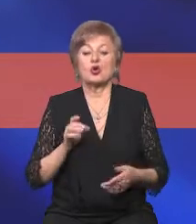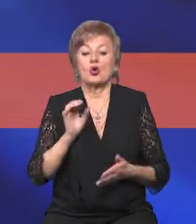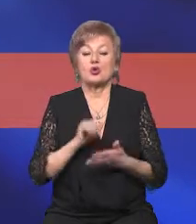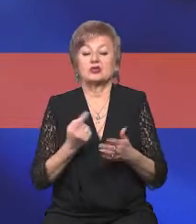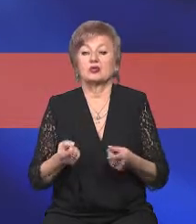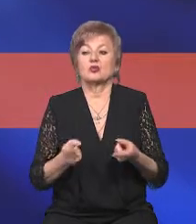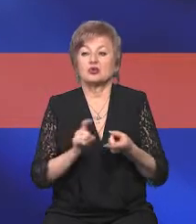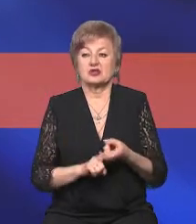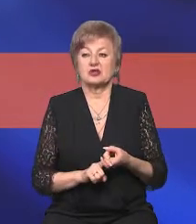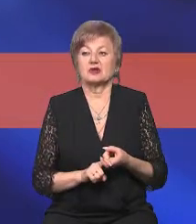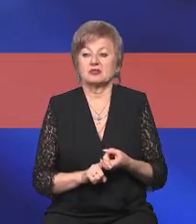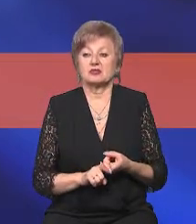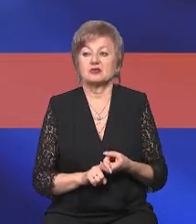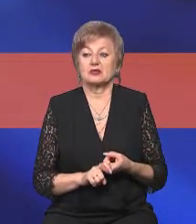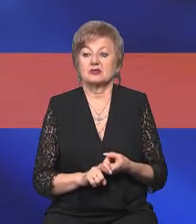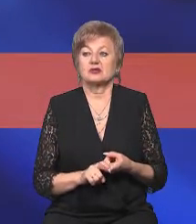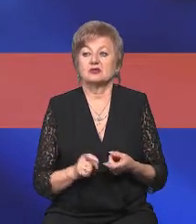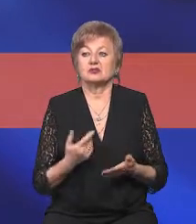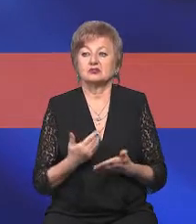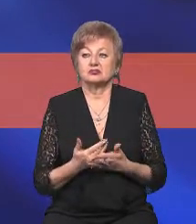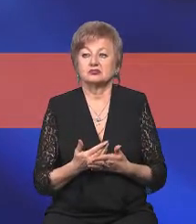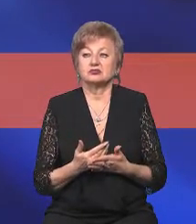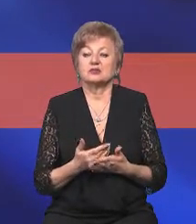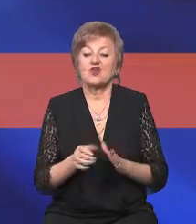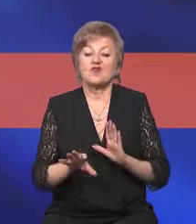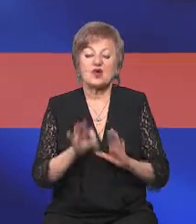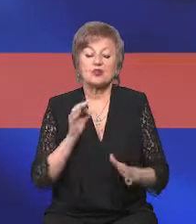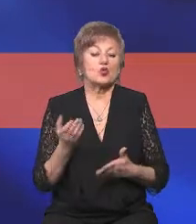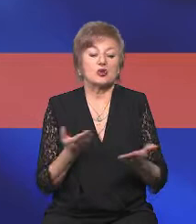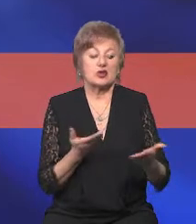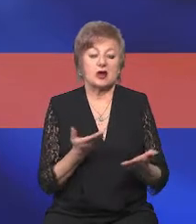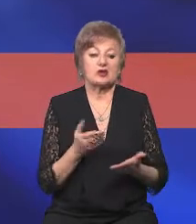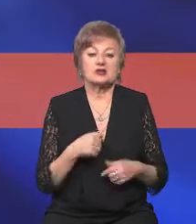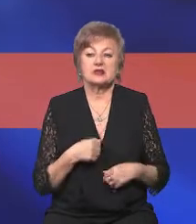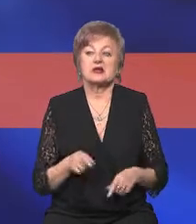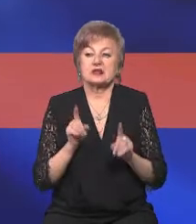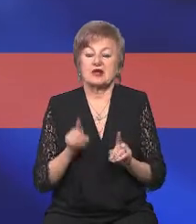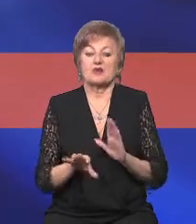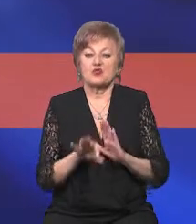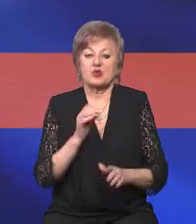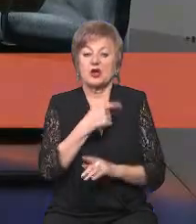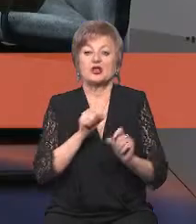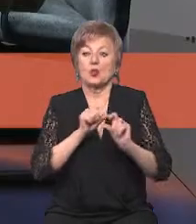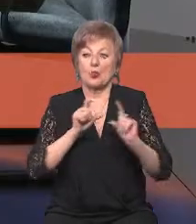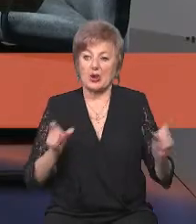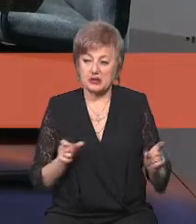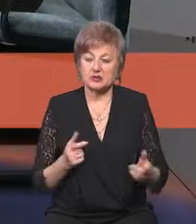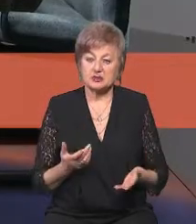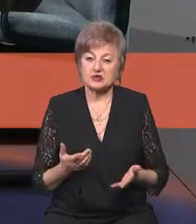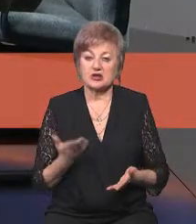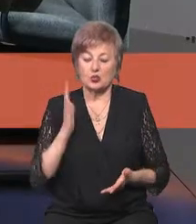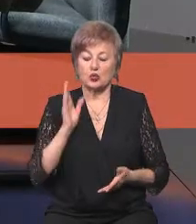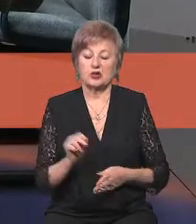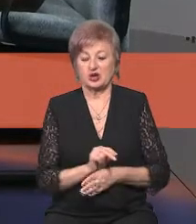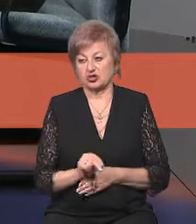залежати дуже багато доля тієї лікарні. Чи оберете ви свою лікарню, чи будете ви в ній